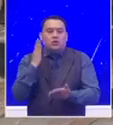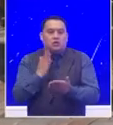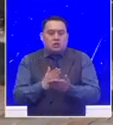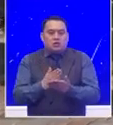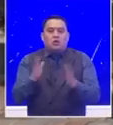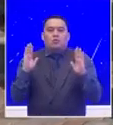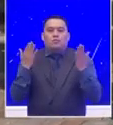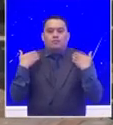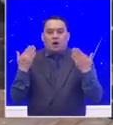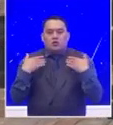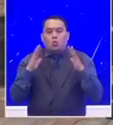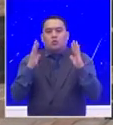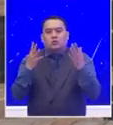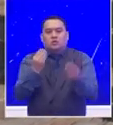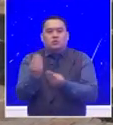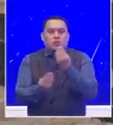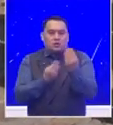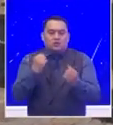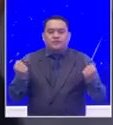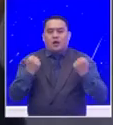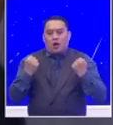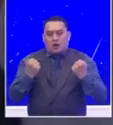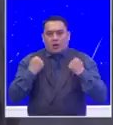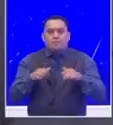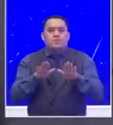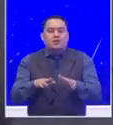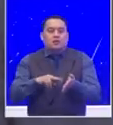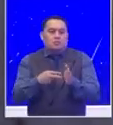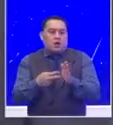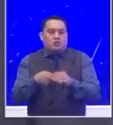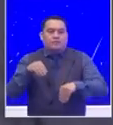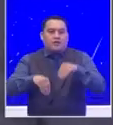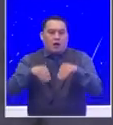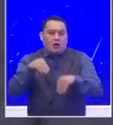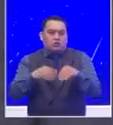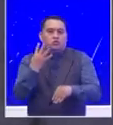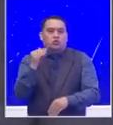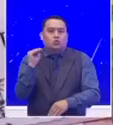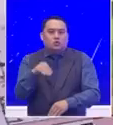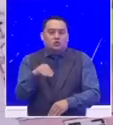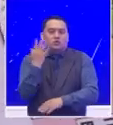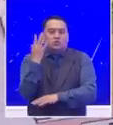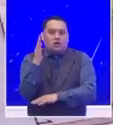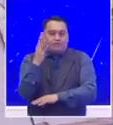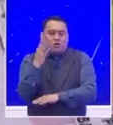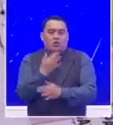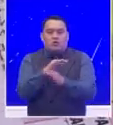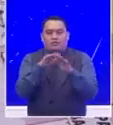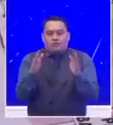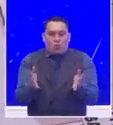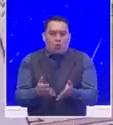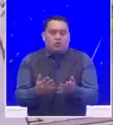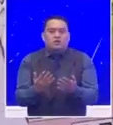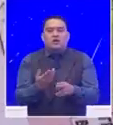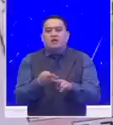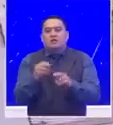парк отдыха, спортивные и игровые площадки. Также на местности планируется высадить более 4000 саженцев кустарников и деревьев,